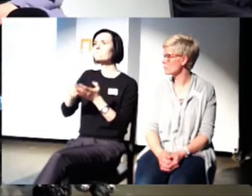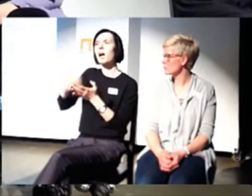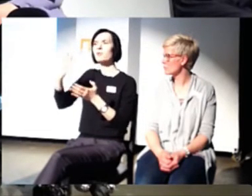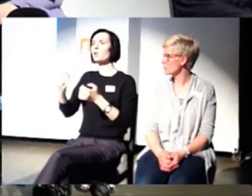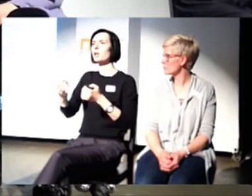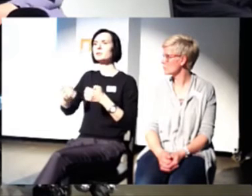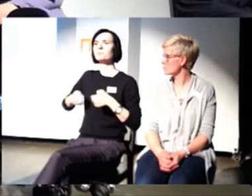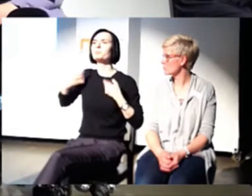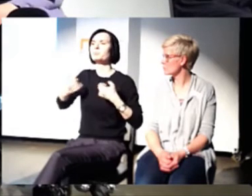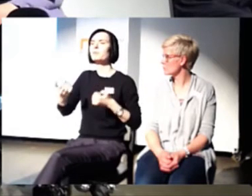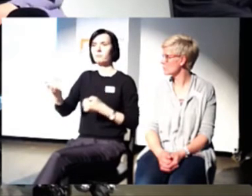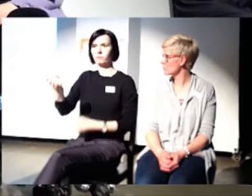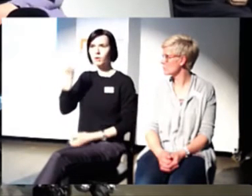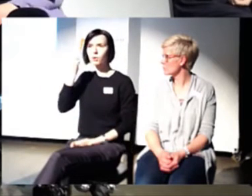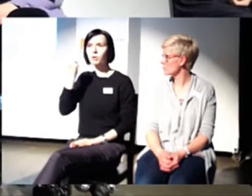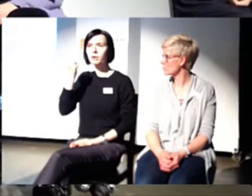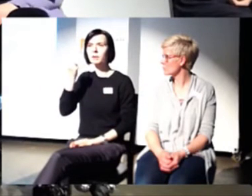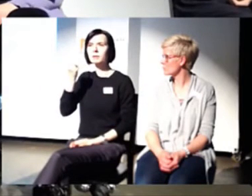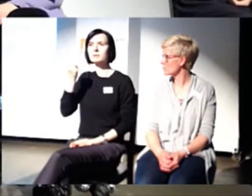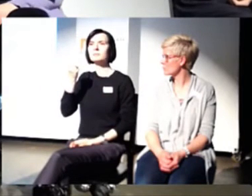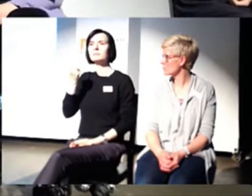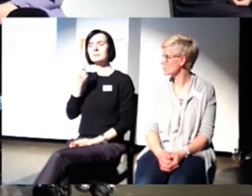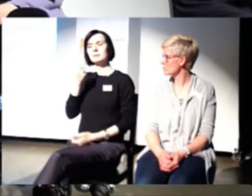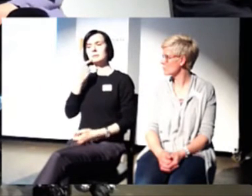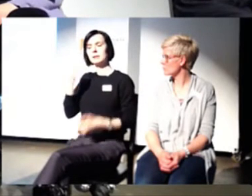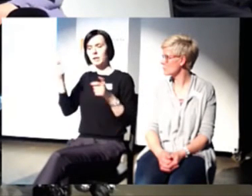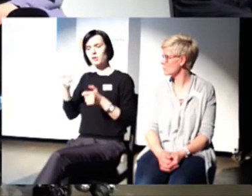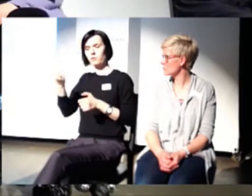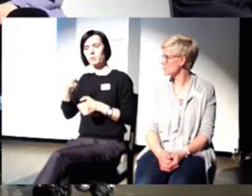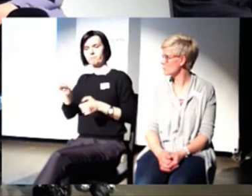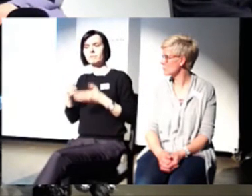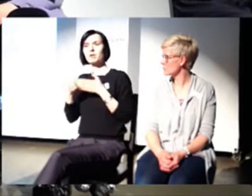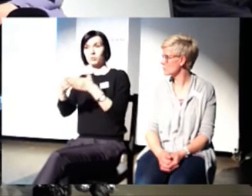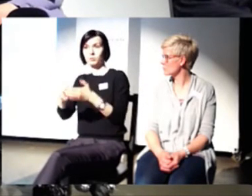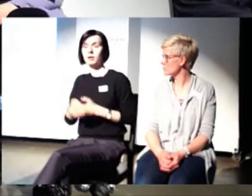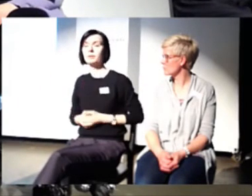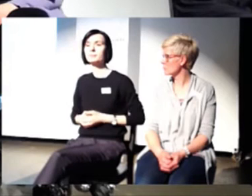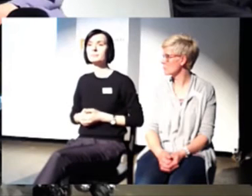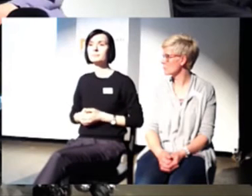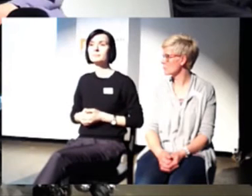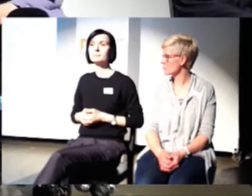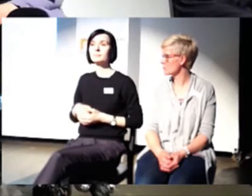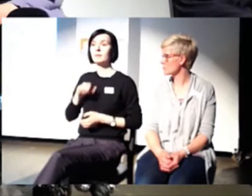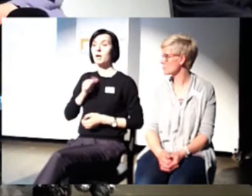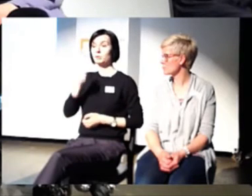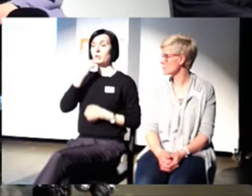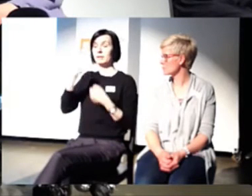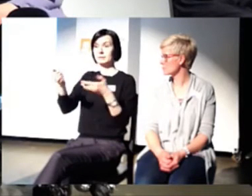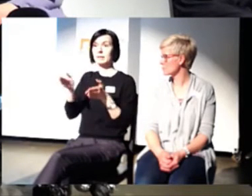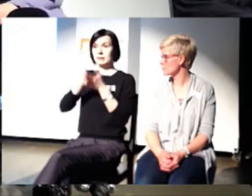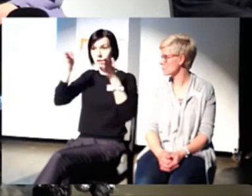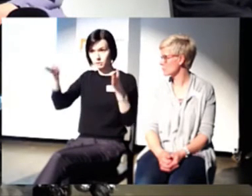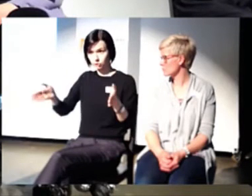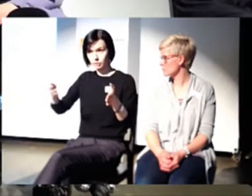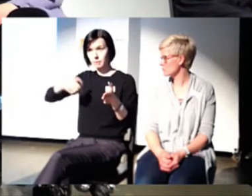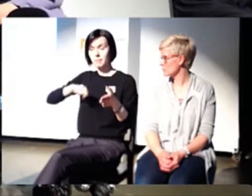tai minä, mutta säätiö haluaa tukea. Ja kullekin yksilöresidenssijaksolle pyritään valitsemaan